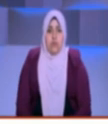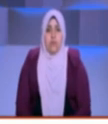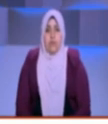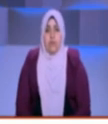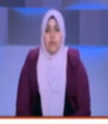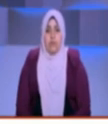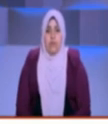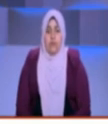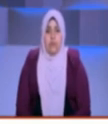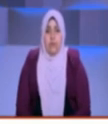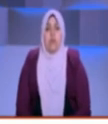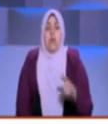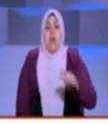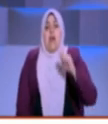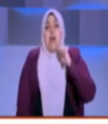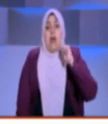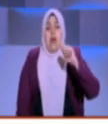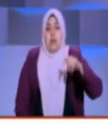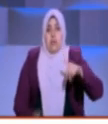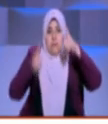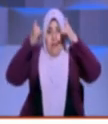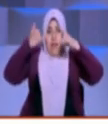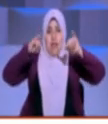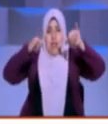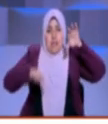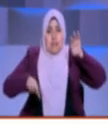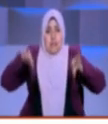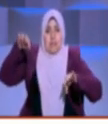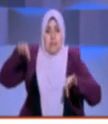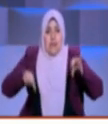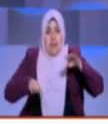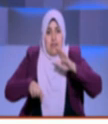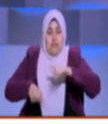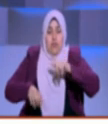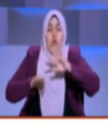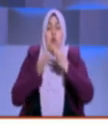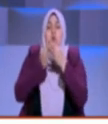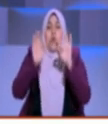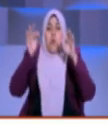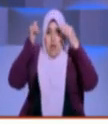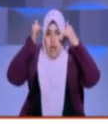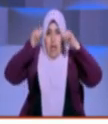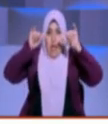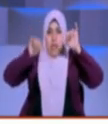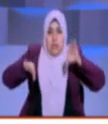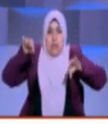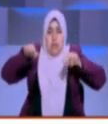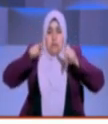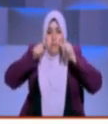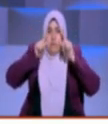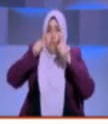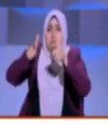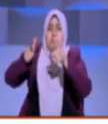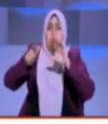هذه إذن العاصمة الإسبانية مدريد، وهذه هي العاصمة التي كل إسبانيا تنظر إليها والعالم بأكمله وفي القلب منه